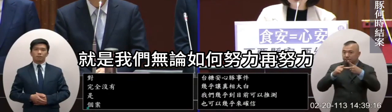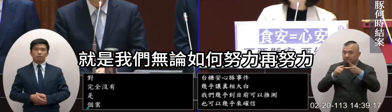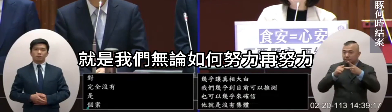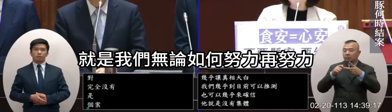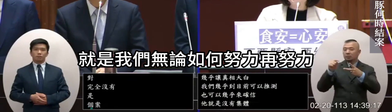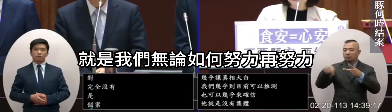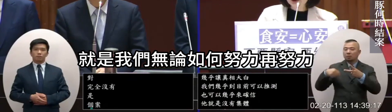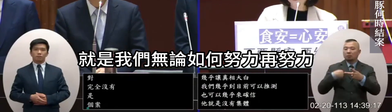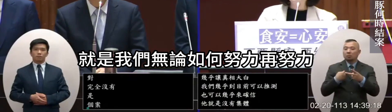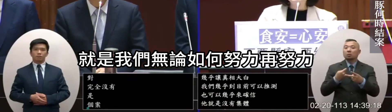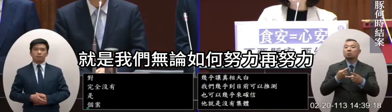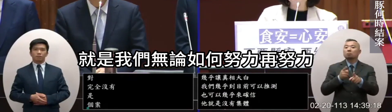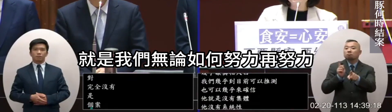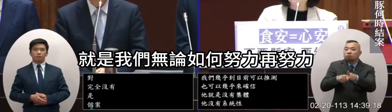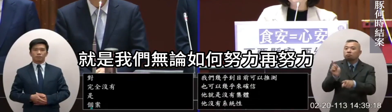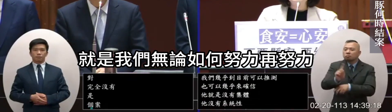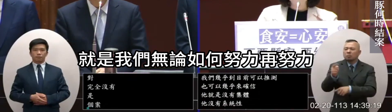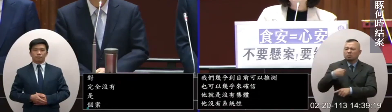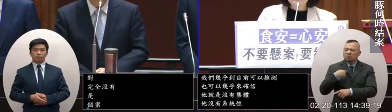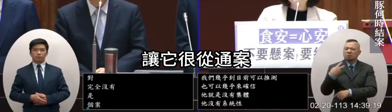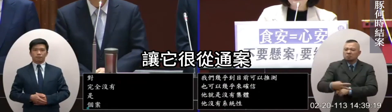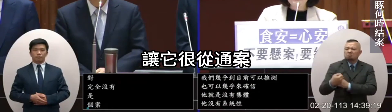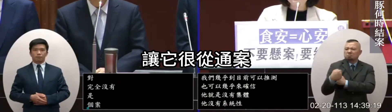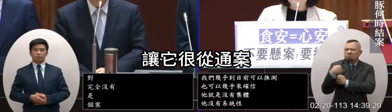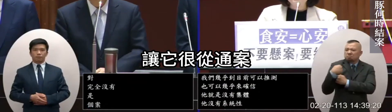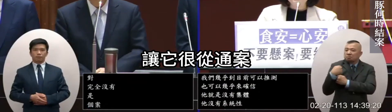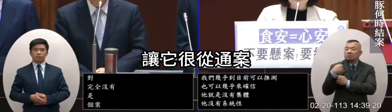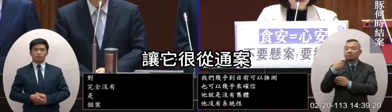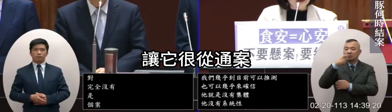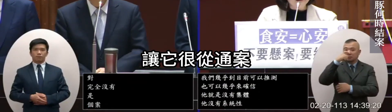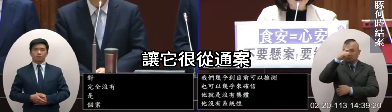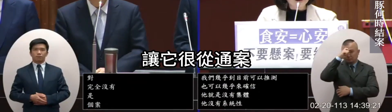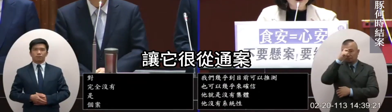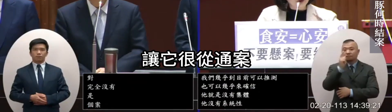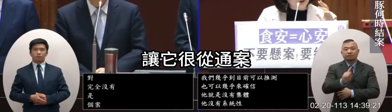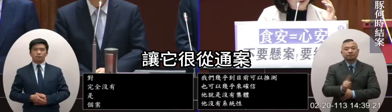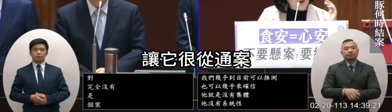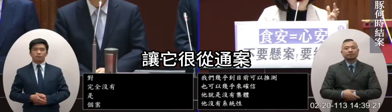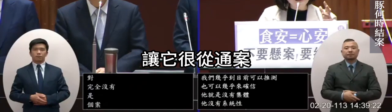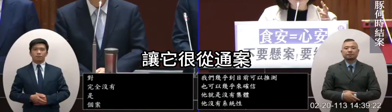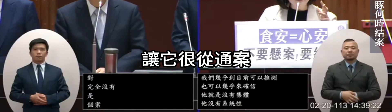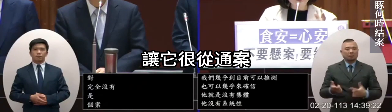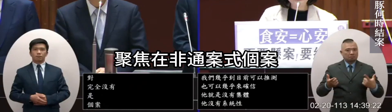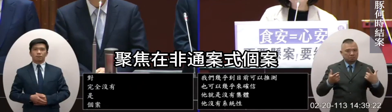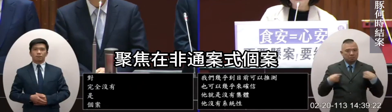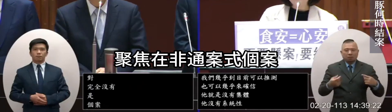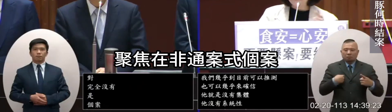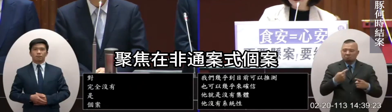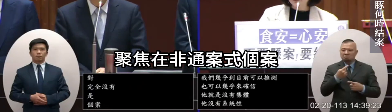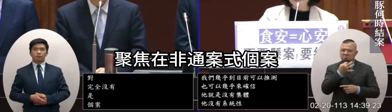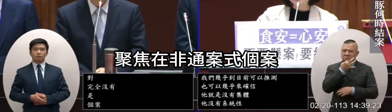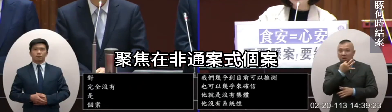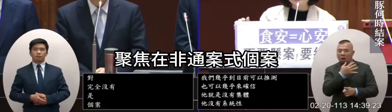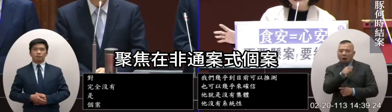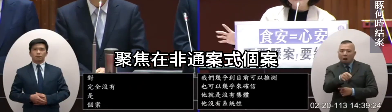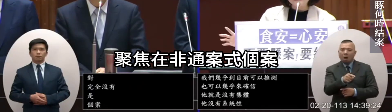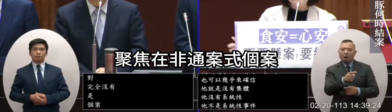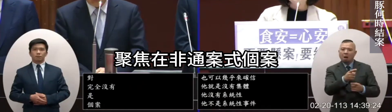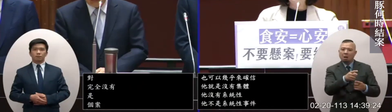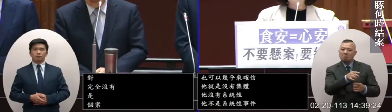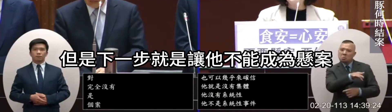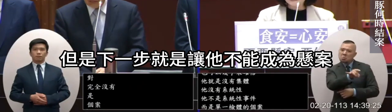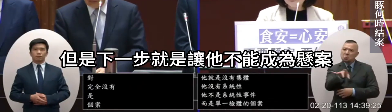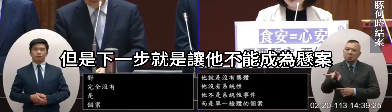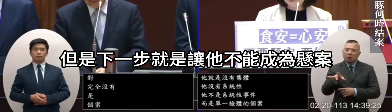我们无论如何努力再努力，让它很从通案聚焦在非通案是个